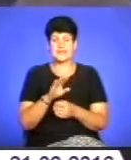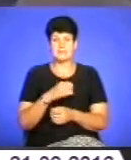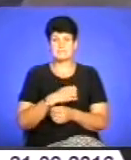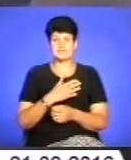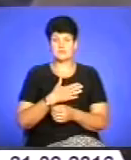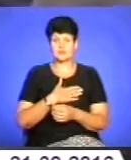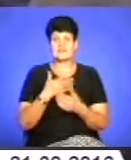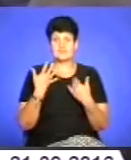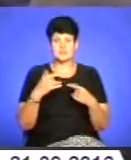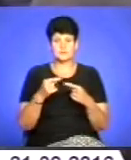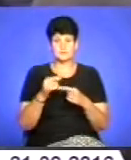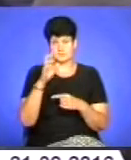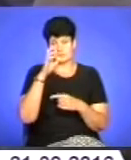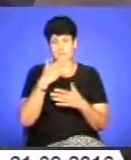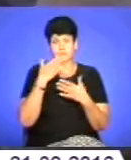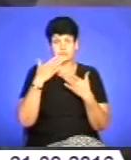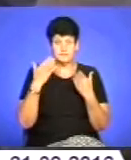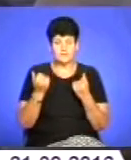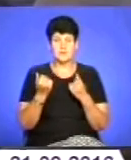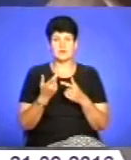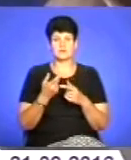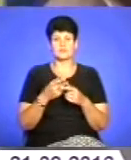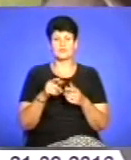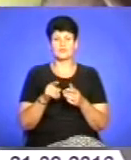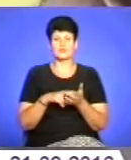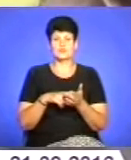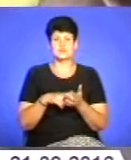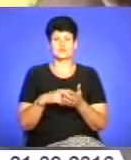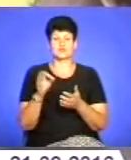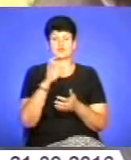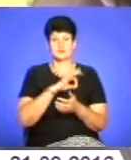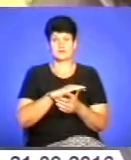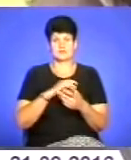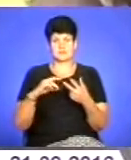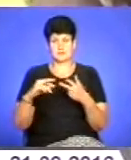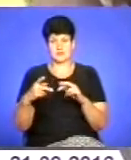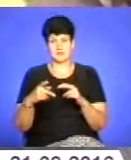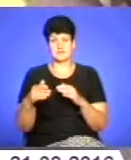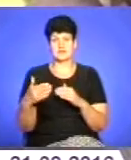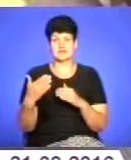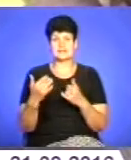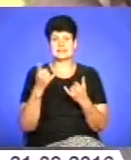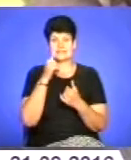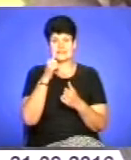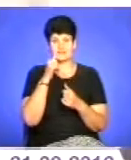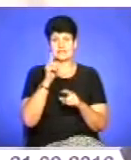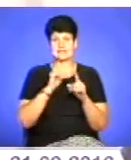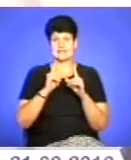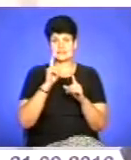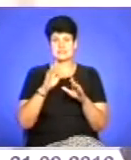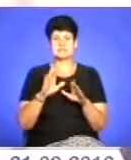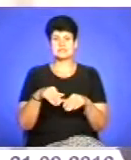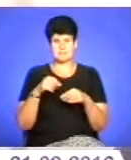не державна. В колективі побоюються, що, скориставшись колізіями законодавства в перехідному періоді, завтра на сесії їм